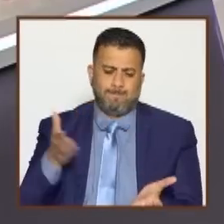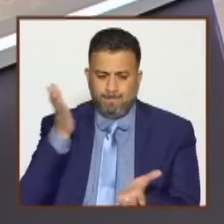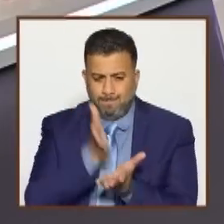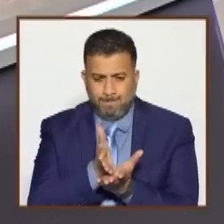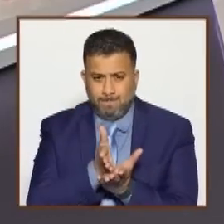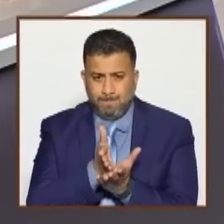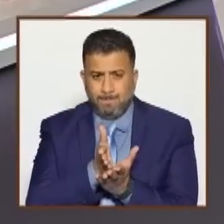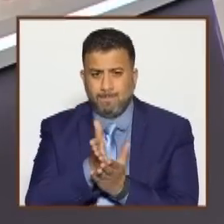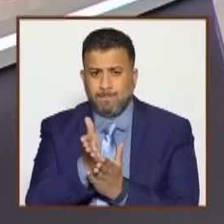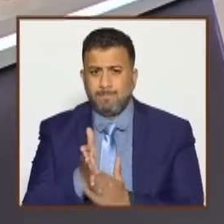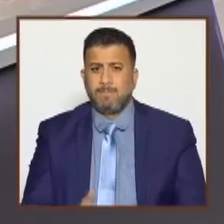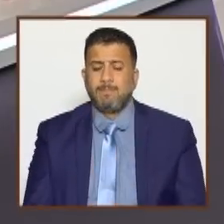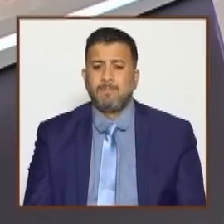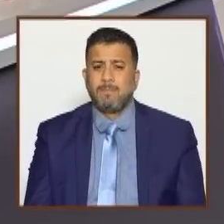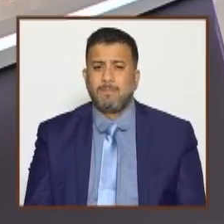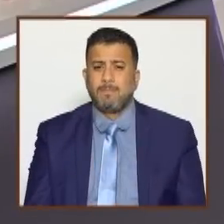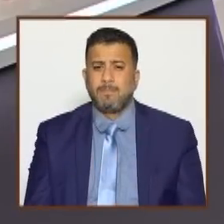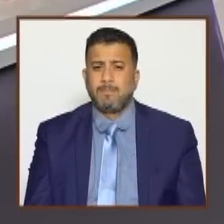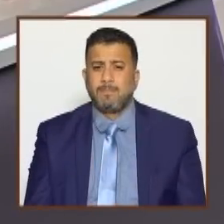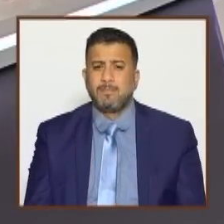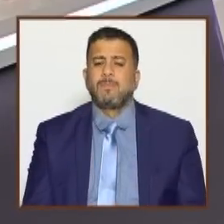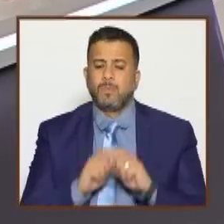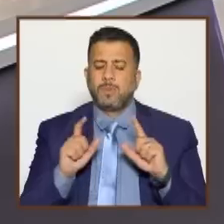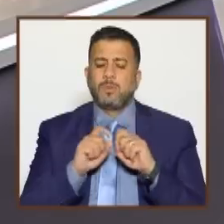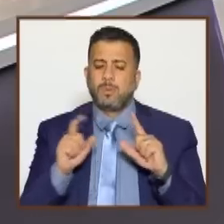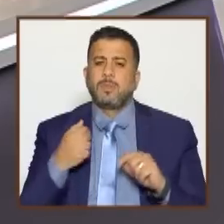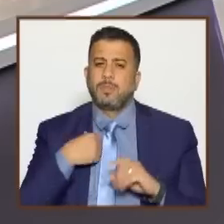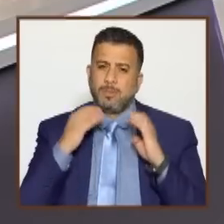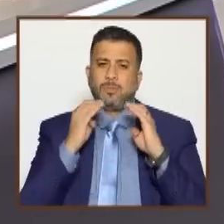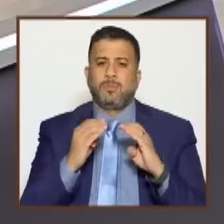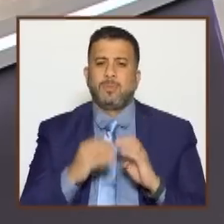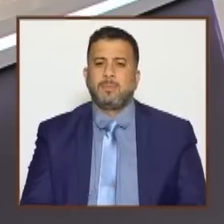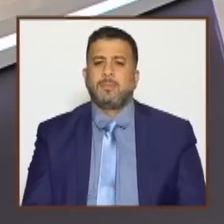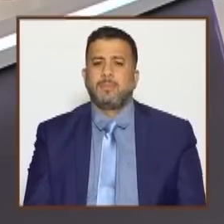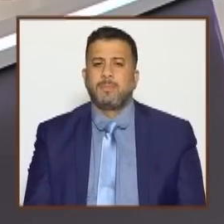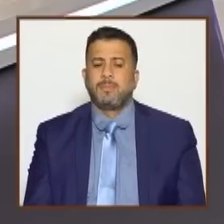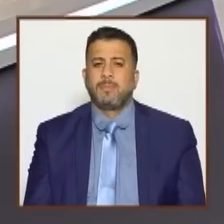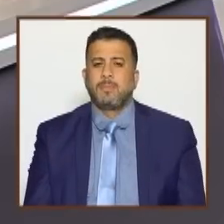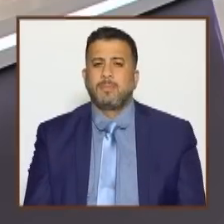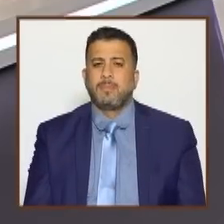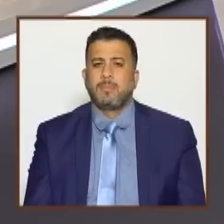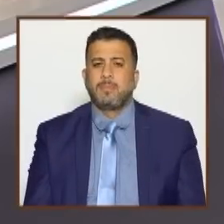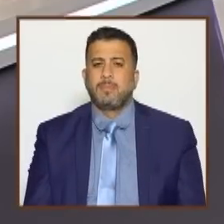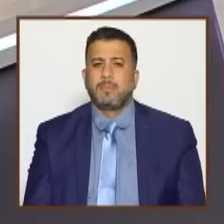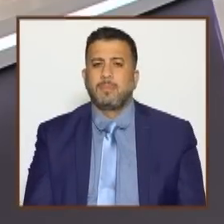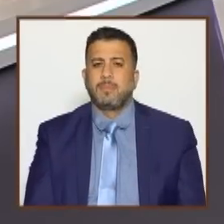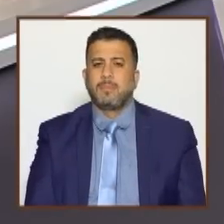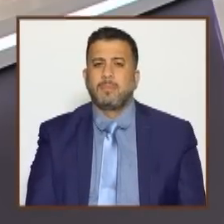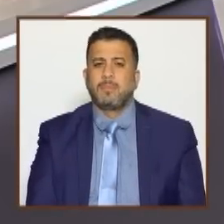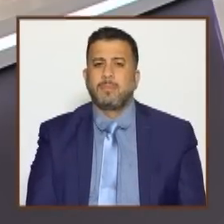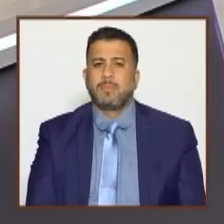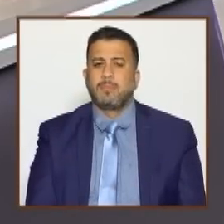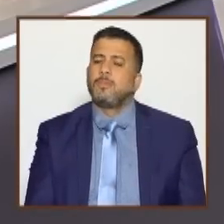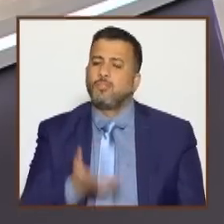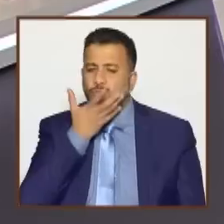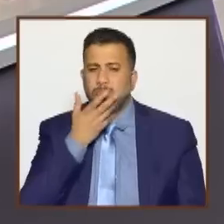واني قاعده يعني يتطلب نشاط من عندي مثلا؟ طيب ان شاء الله يا عبير، ان شاء الله ابشري يعني لا نشاط ولا كسل ان شاء الله.